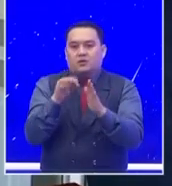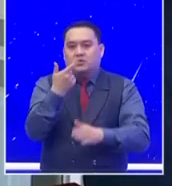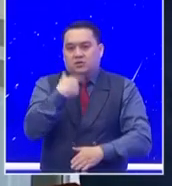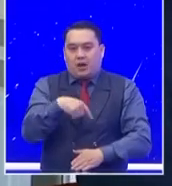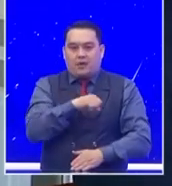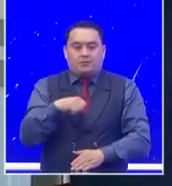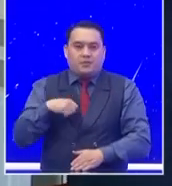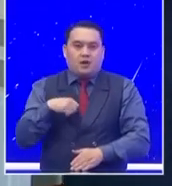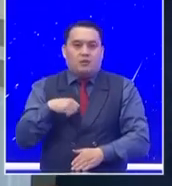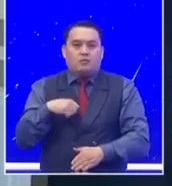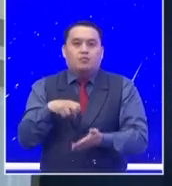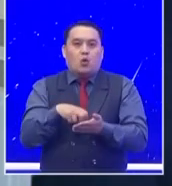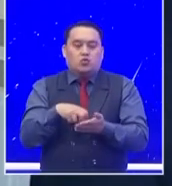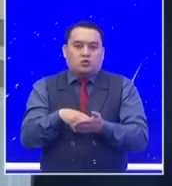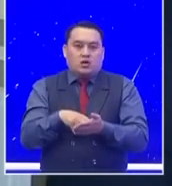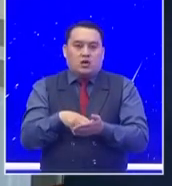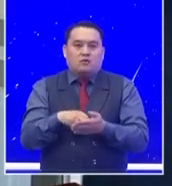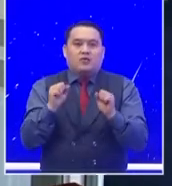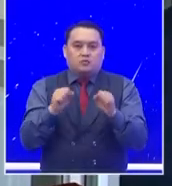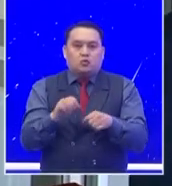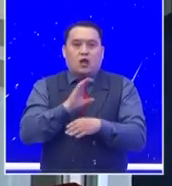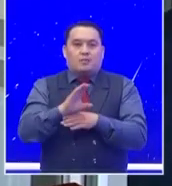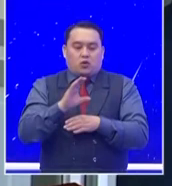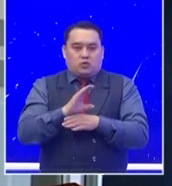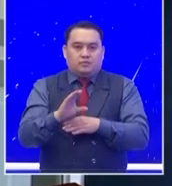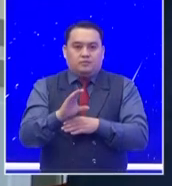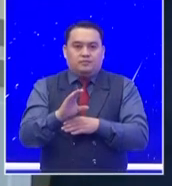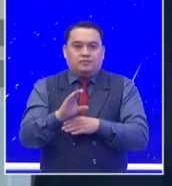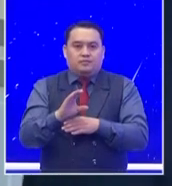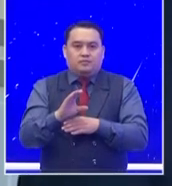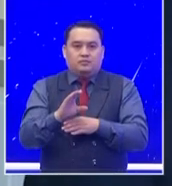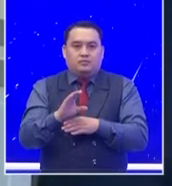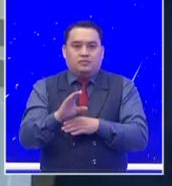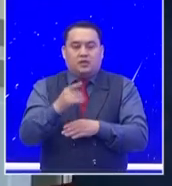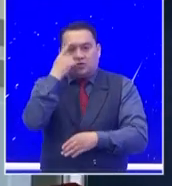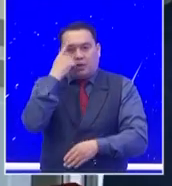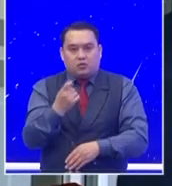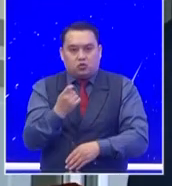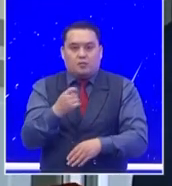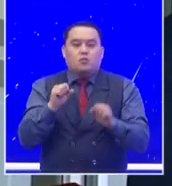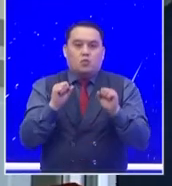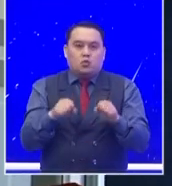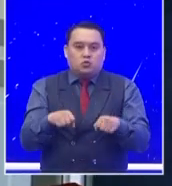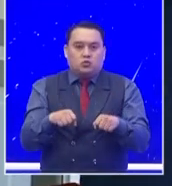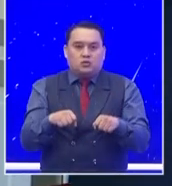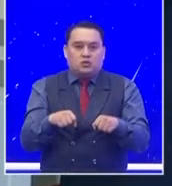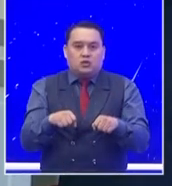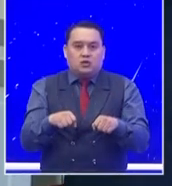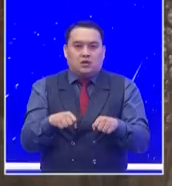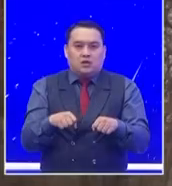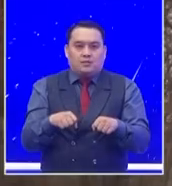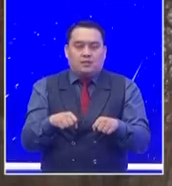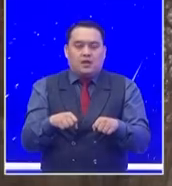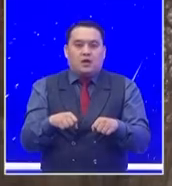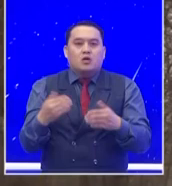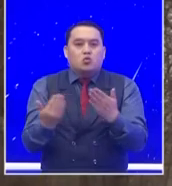электронной почтой факсом почтовым отправлением коробки коробки текстовым сообщением utility нам сообщение действующими -